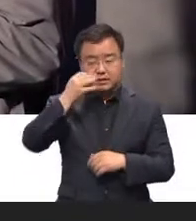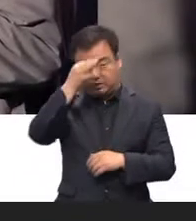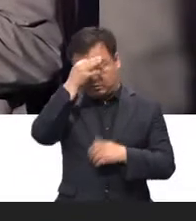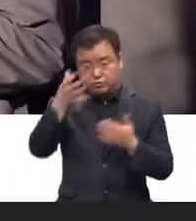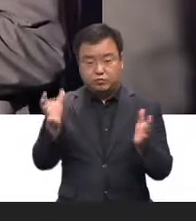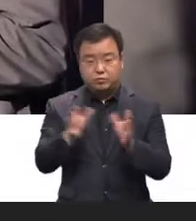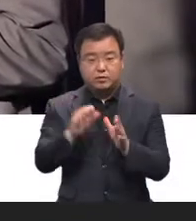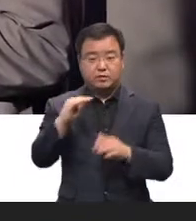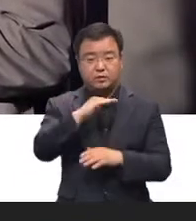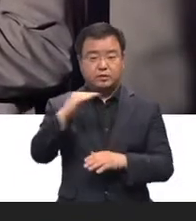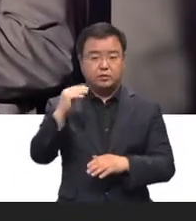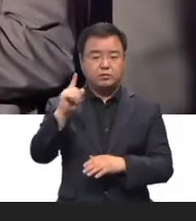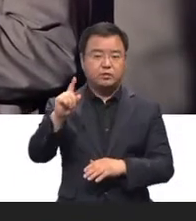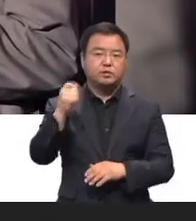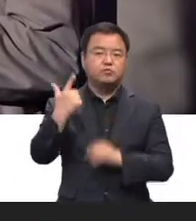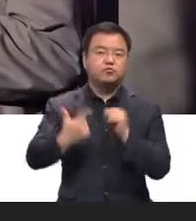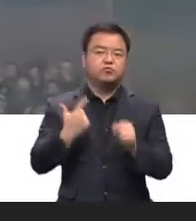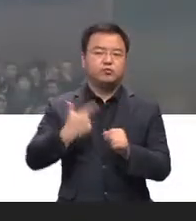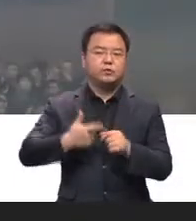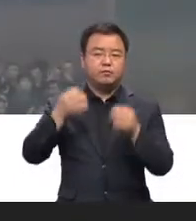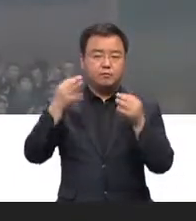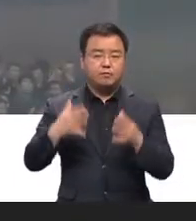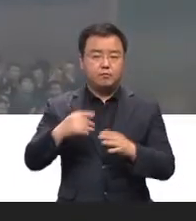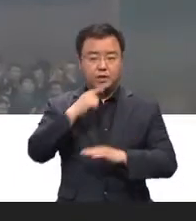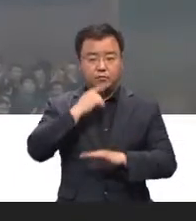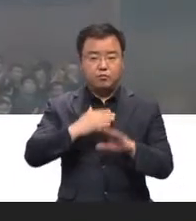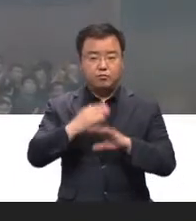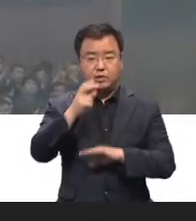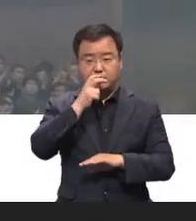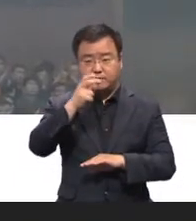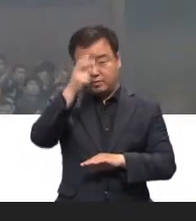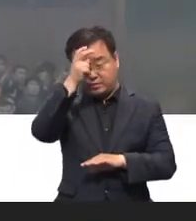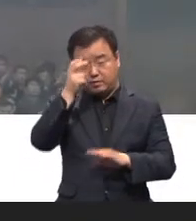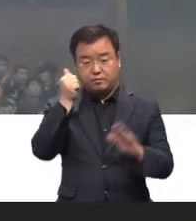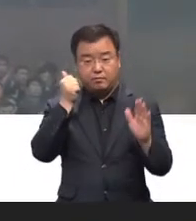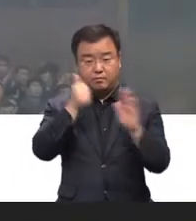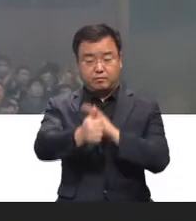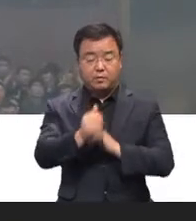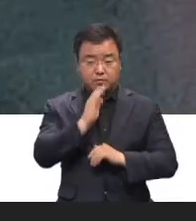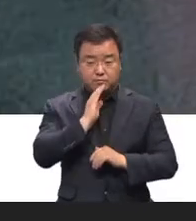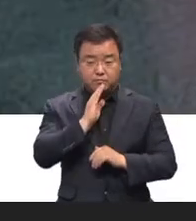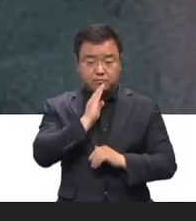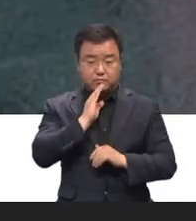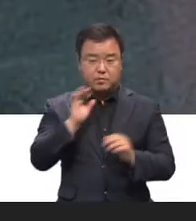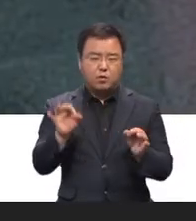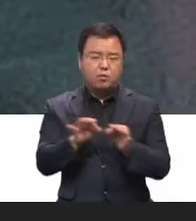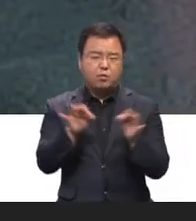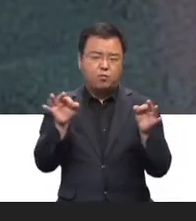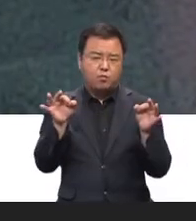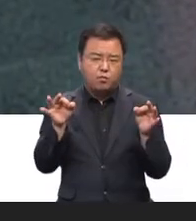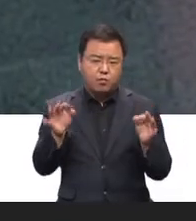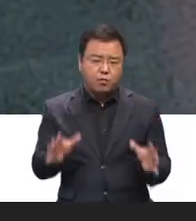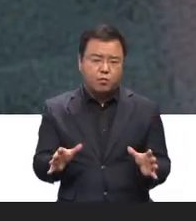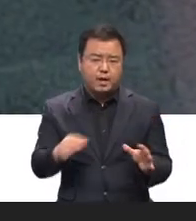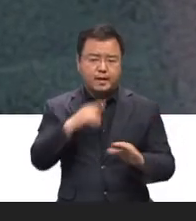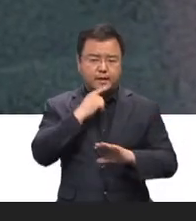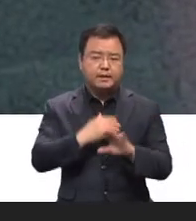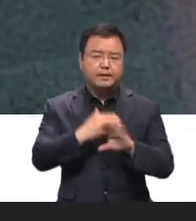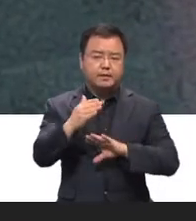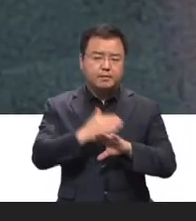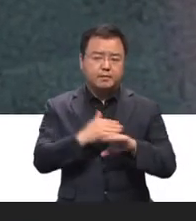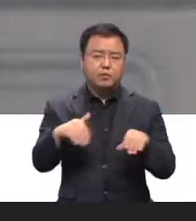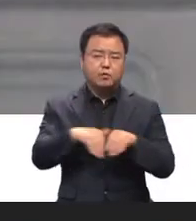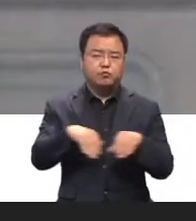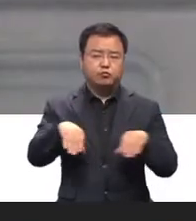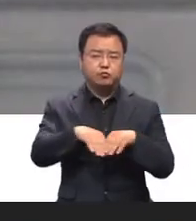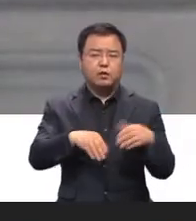16년만의 요번에 북한 평양 공연을 한 것이거든요 그 정말 오랜 기간 동안 남북 교류가 거의 끊어져 있다